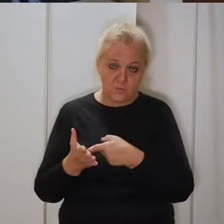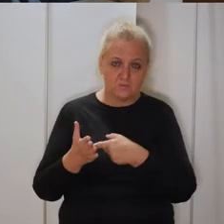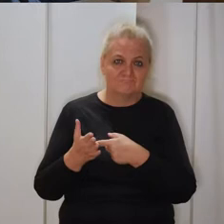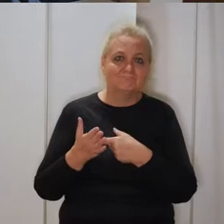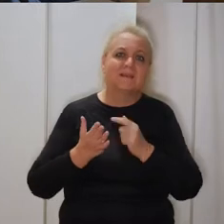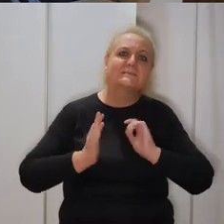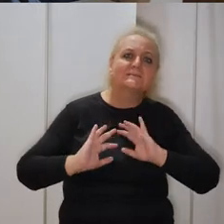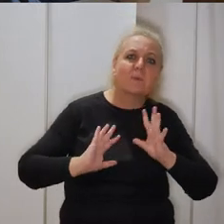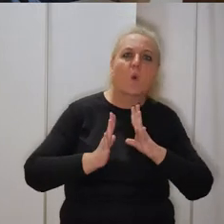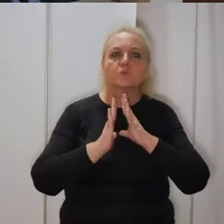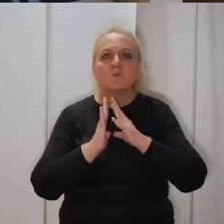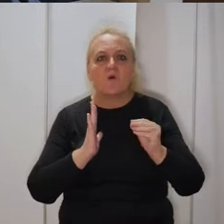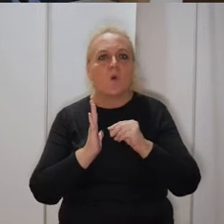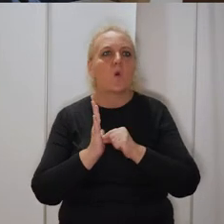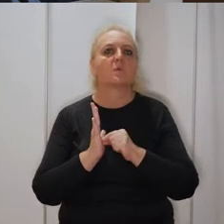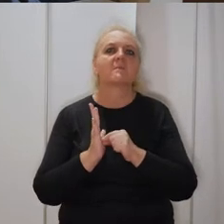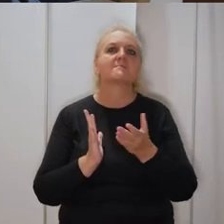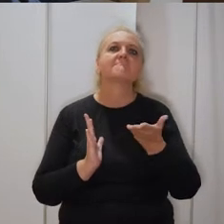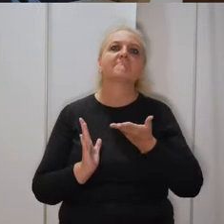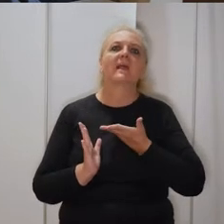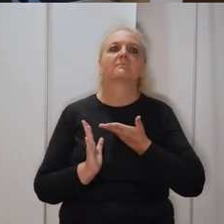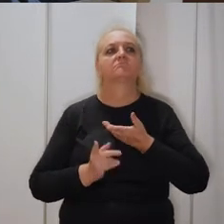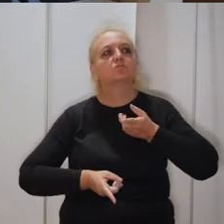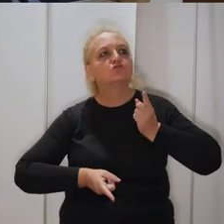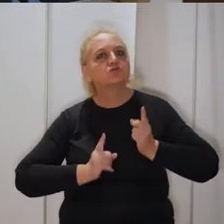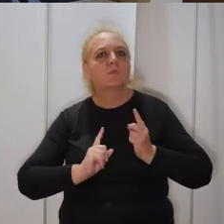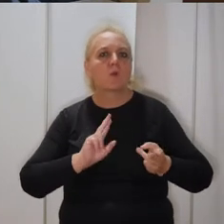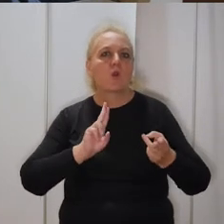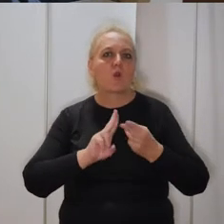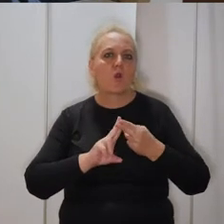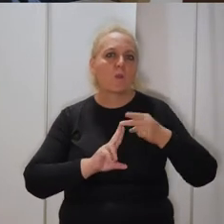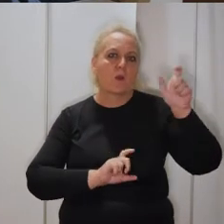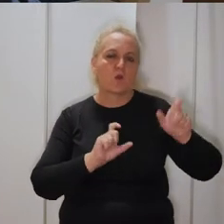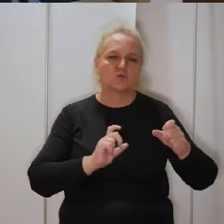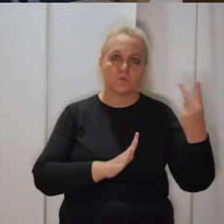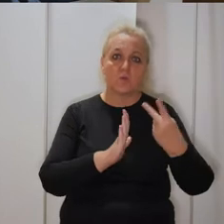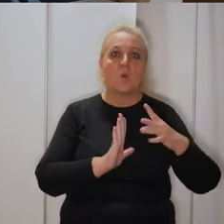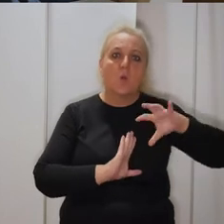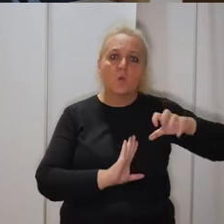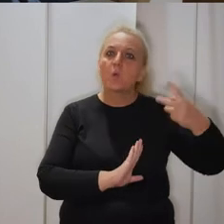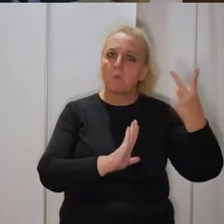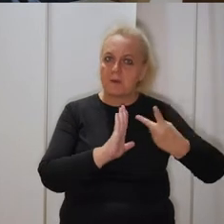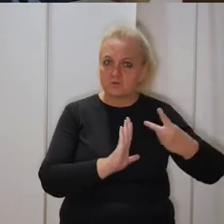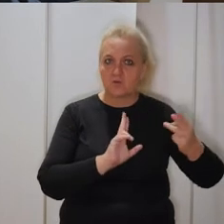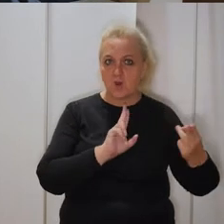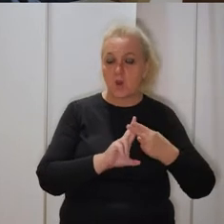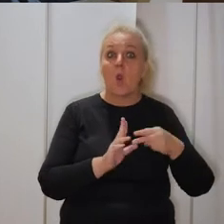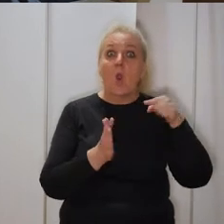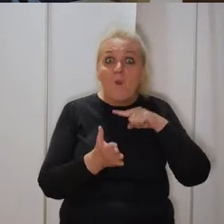formy, która pozwoliłaby mi na dość szybki kontakt z czytelnikiem, z grupą czytelników.